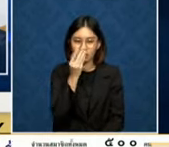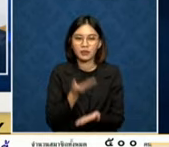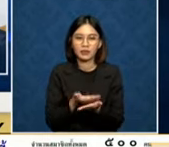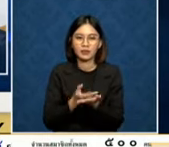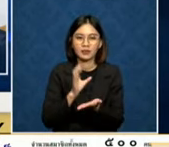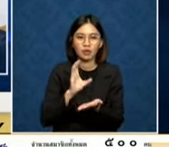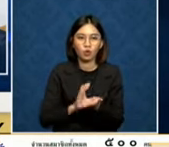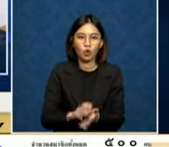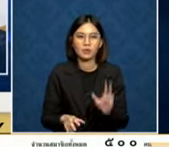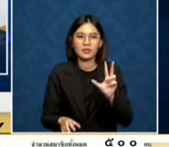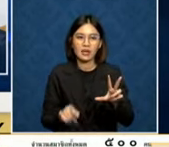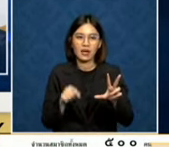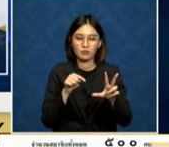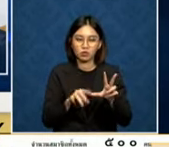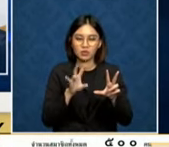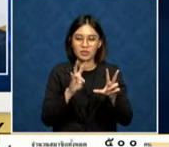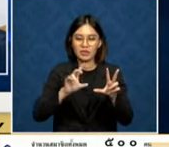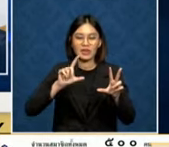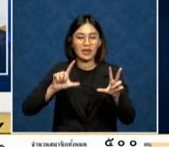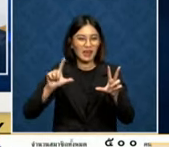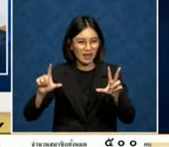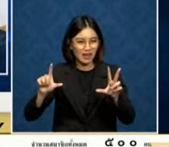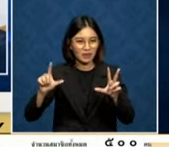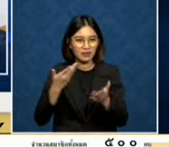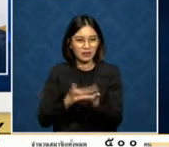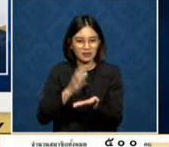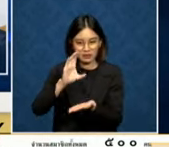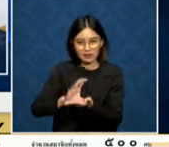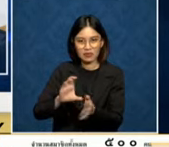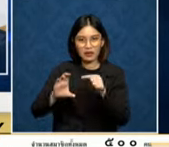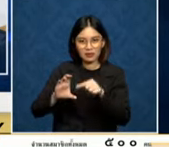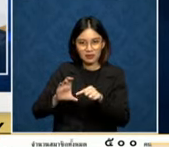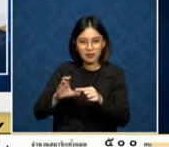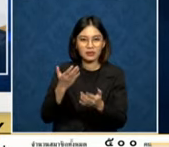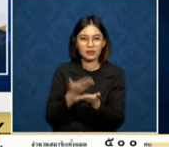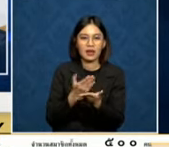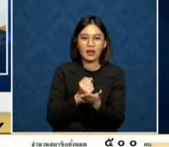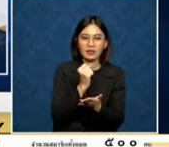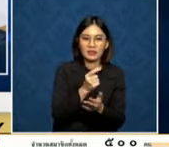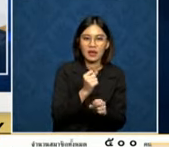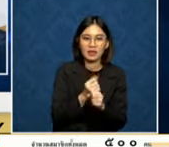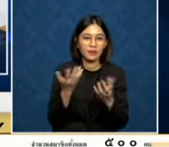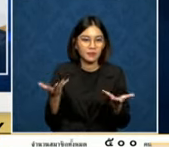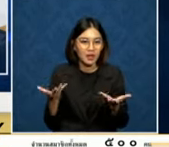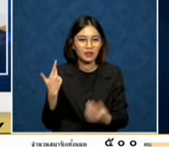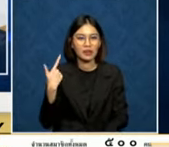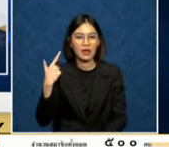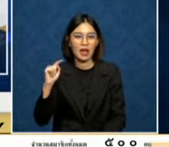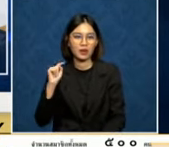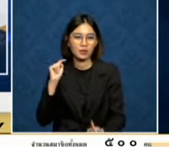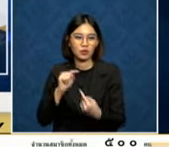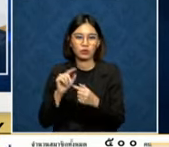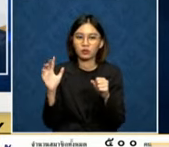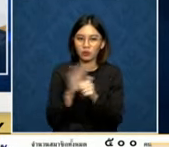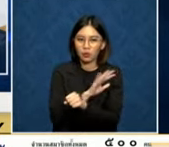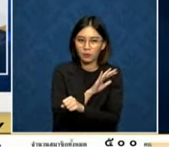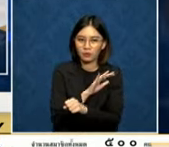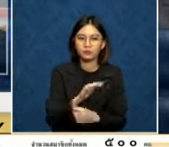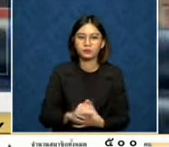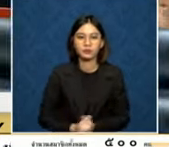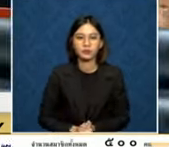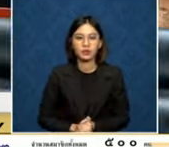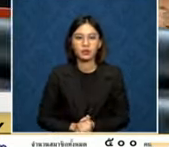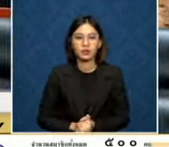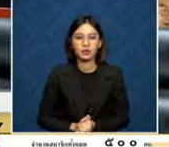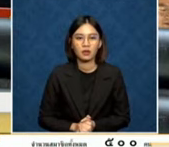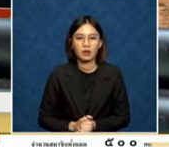ประมาณกว่า 3.7ล้านล้านบาทนี้ท่านจะใช้จ่ายอย่างไรให้เกิดประโยชน์สูงสุดใน